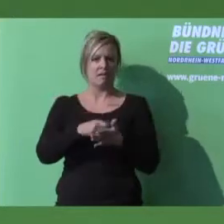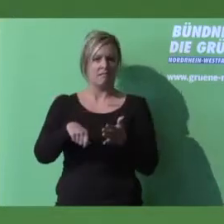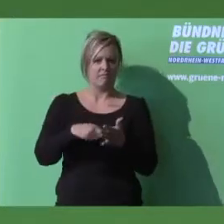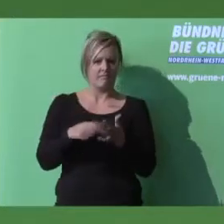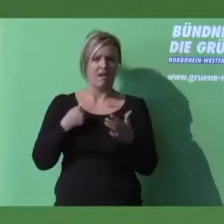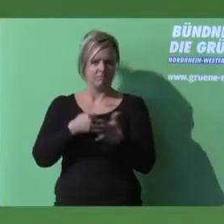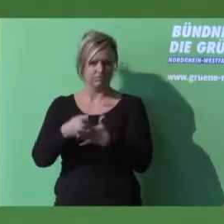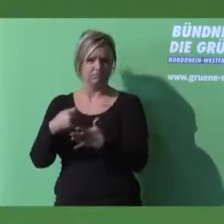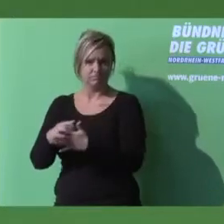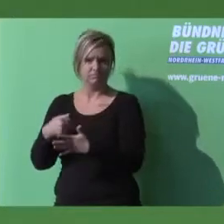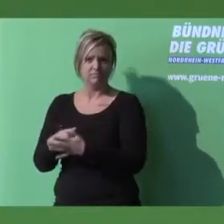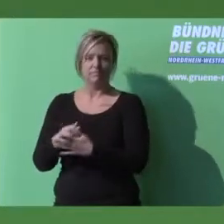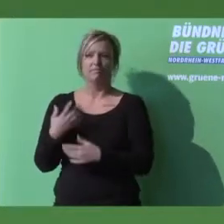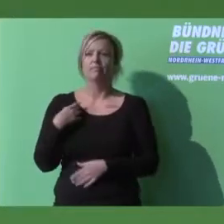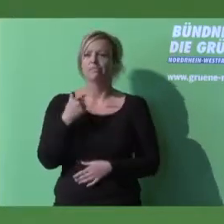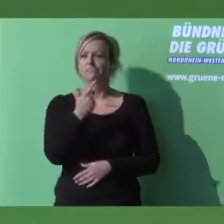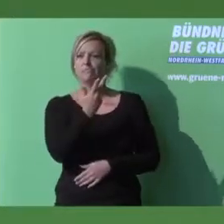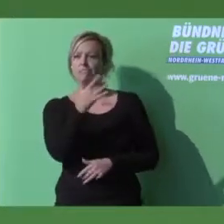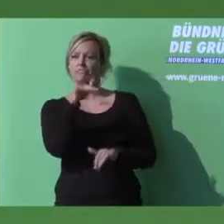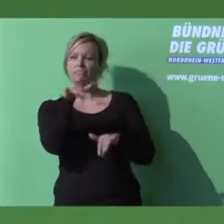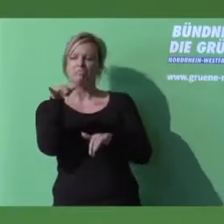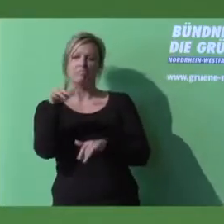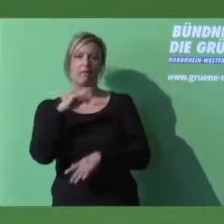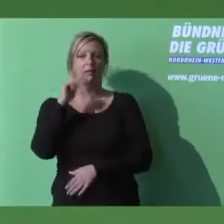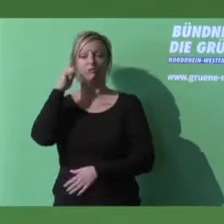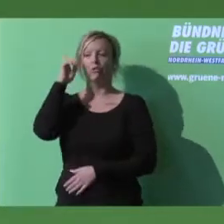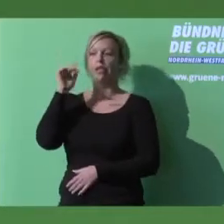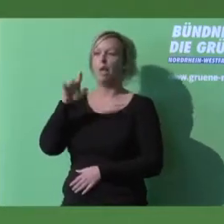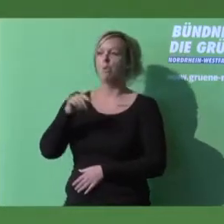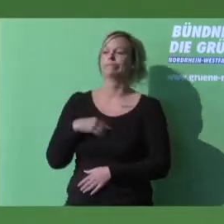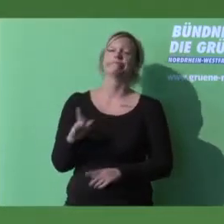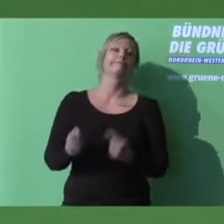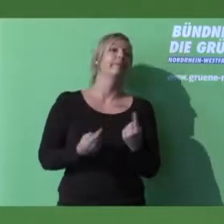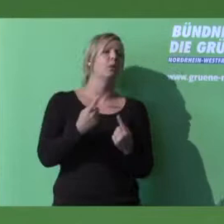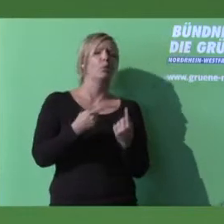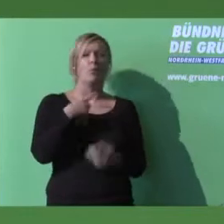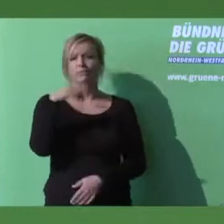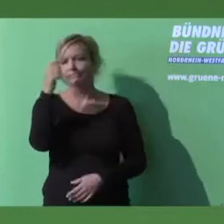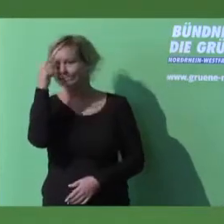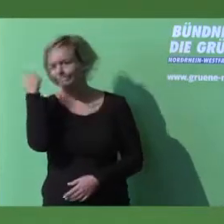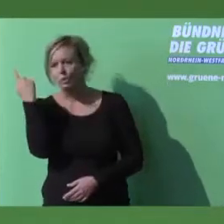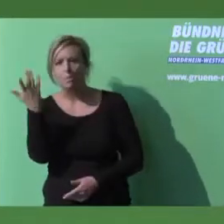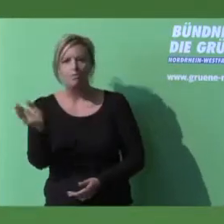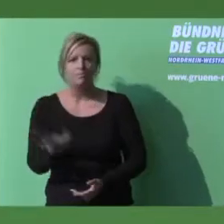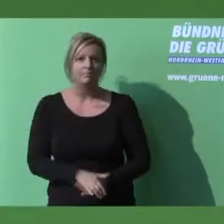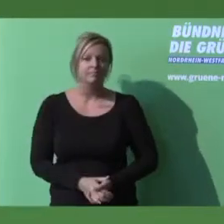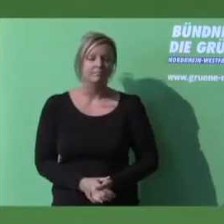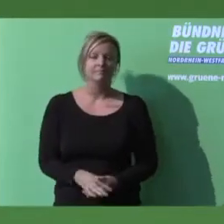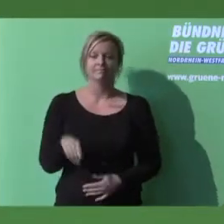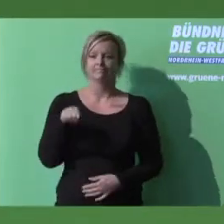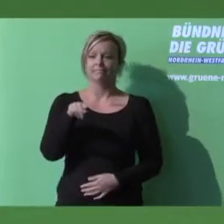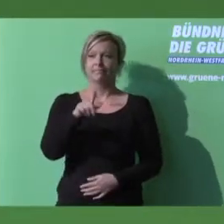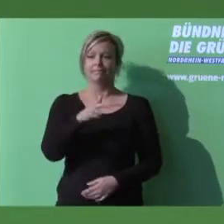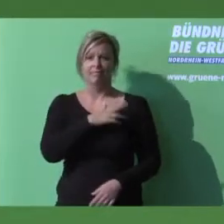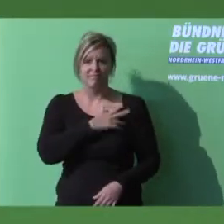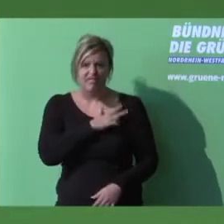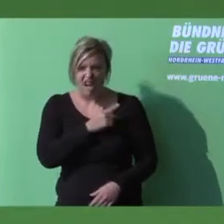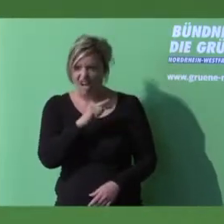wo einige Schlaumeier ja gesagt haben, die Grünen sind ganz schön doof. Die sagen den Leuten die